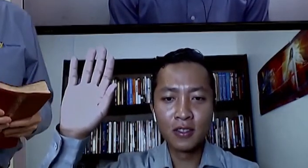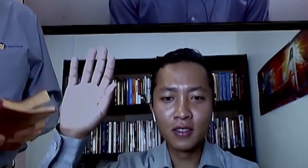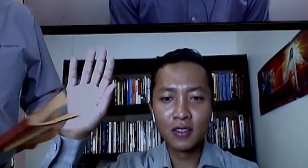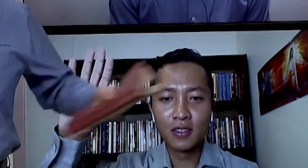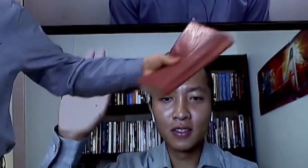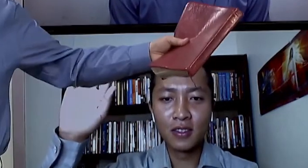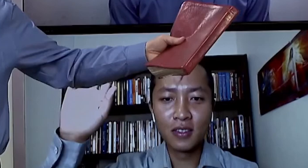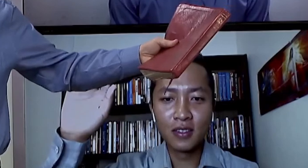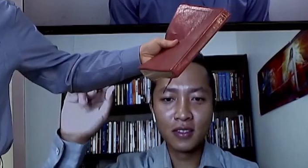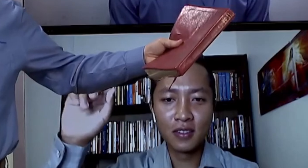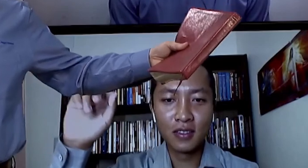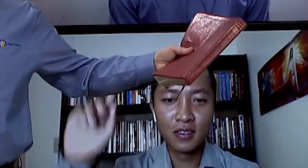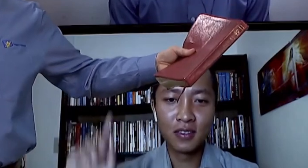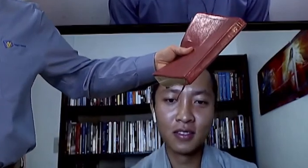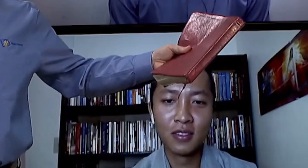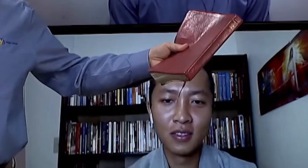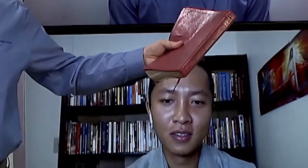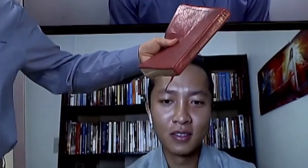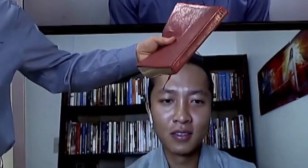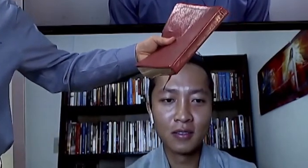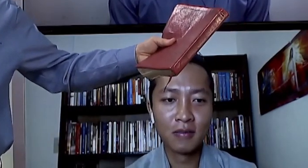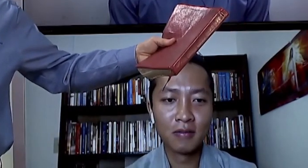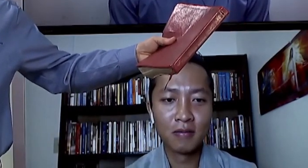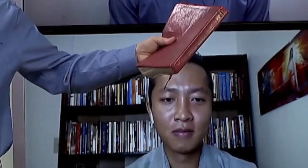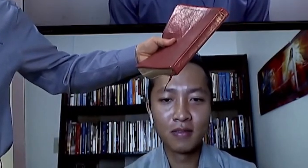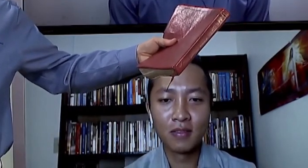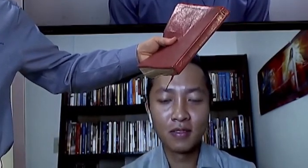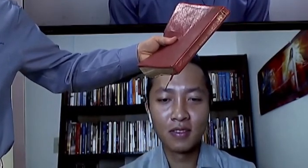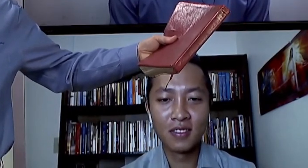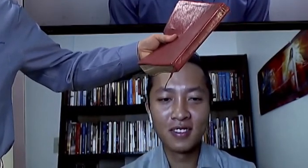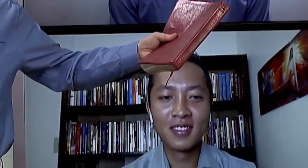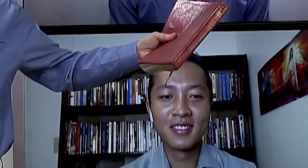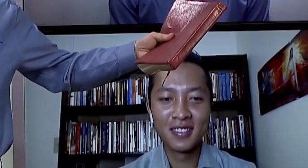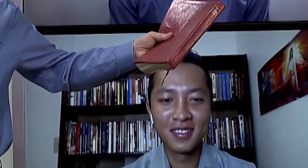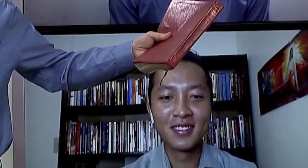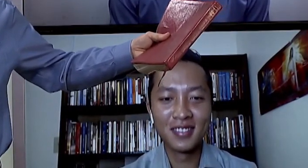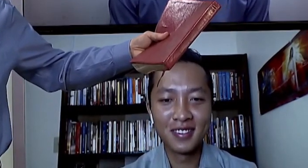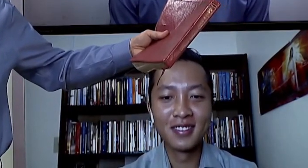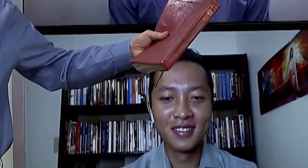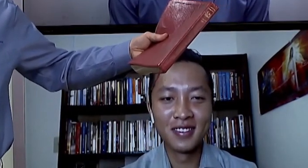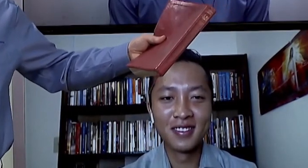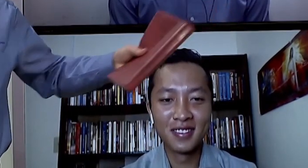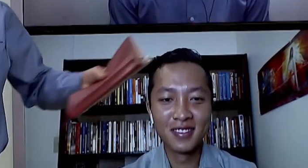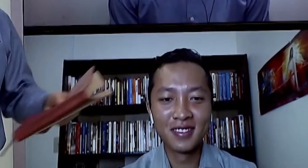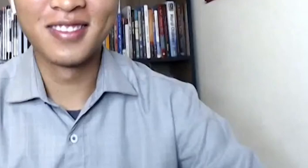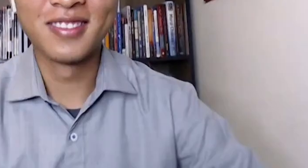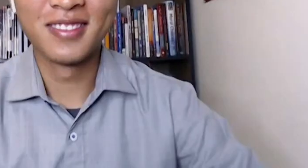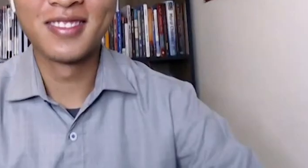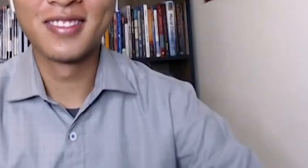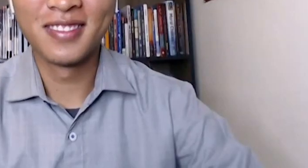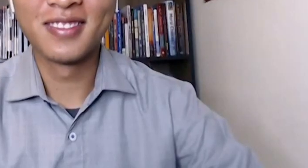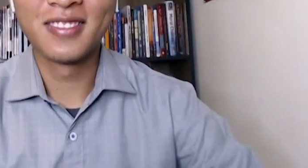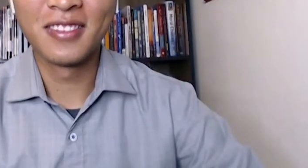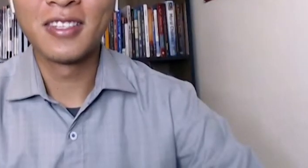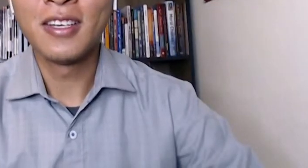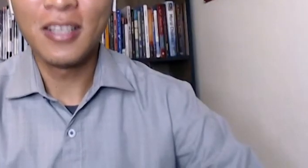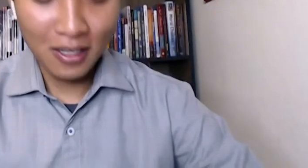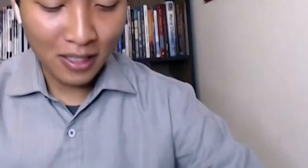W Nowym Testamencie mam historię ukrzyżowanego łotra, który nawrócił się tuż przed śmiercią i prosił Jezusa, by pamiętał o